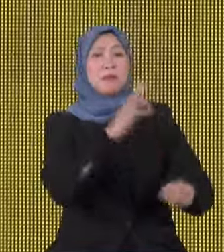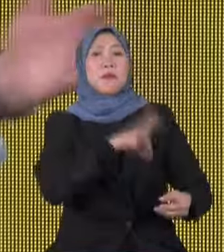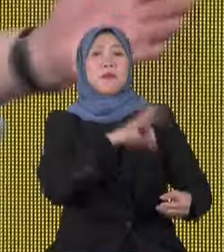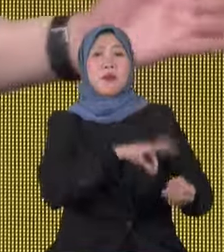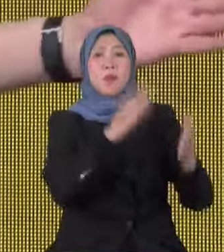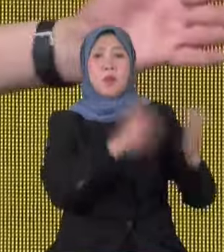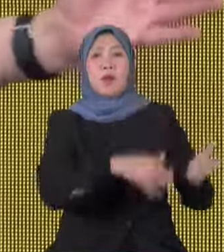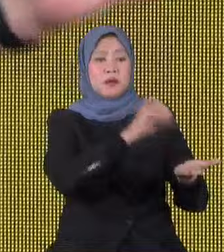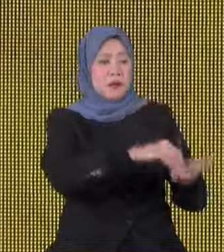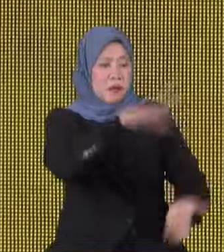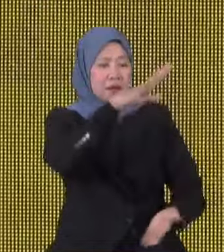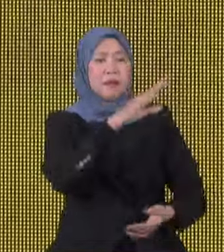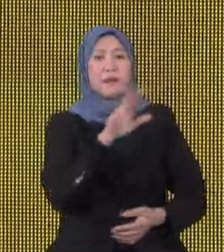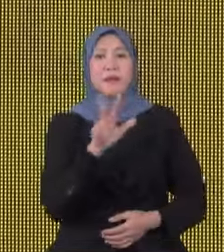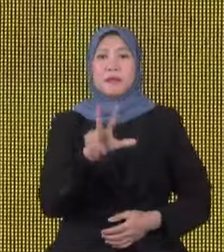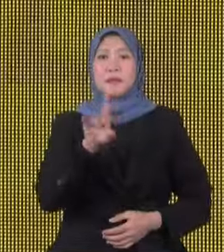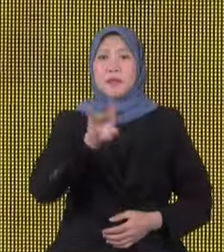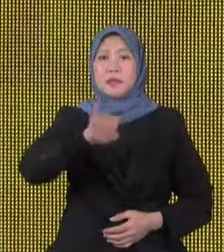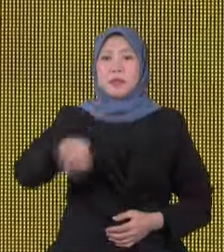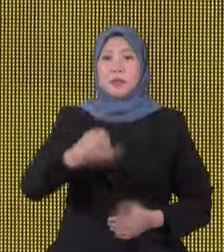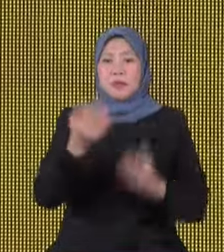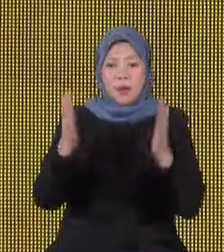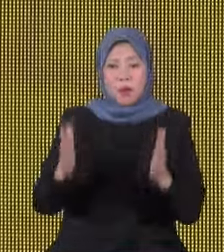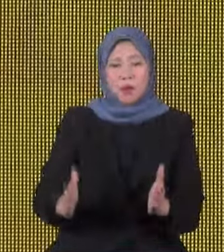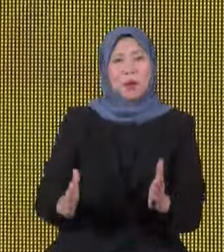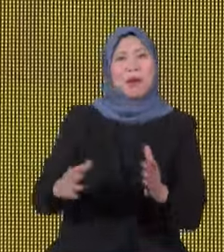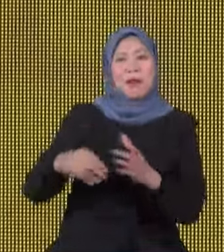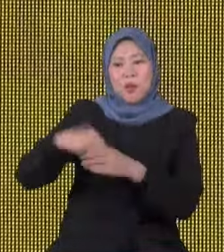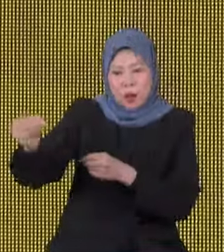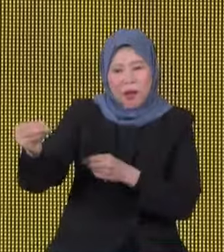juga 38 juta orang asing.